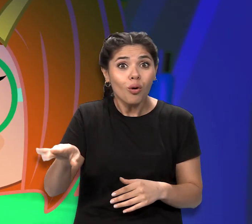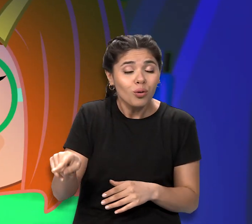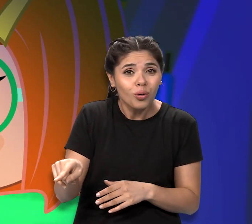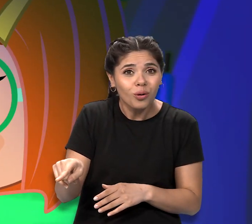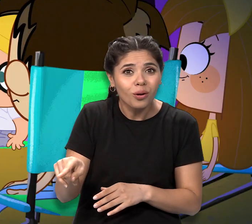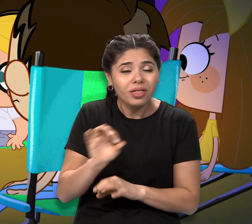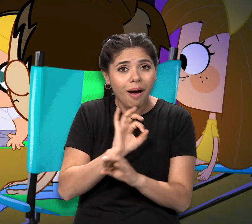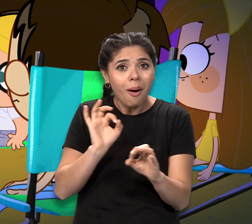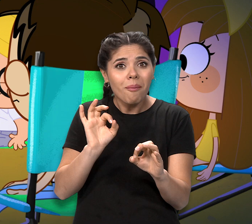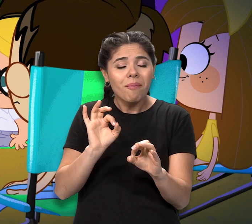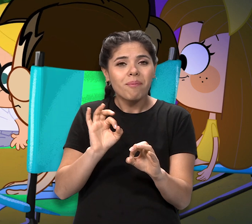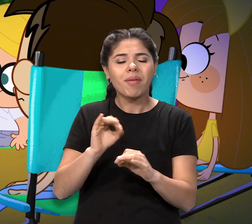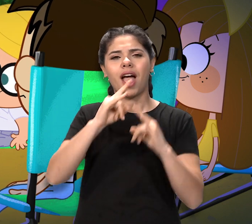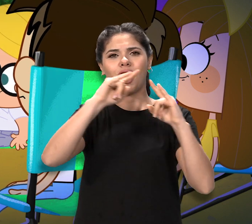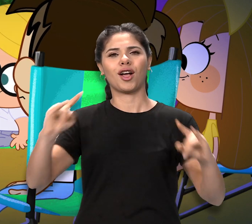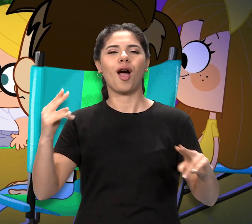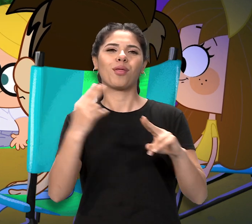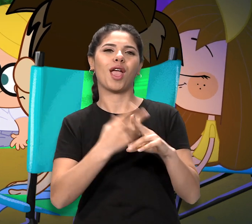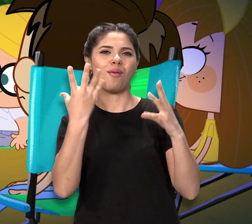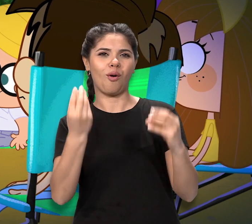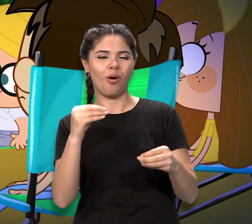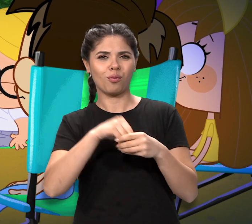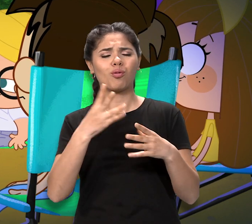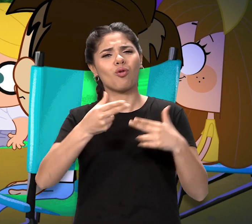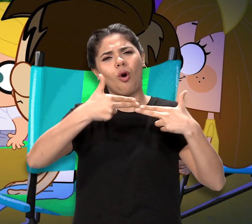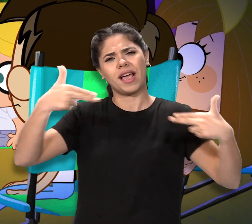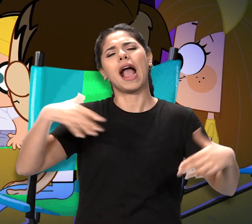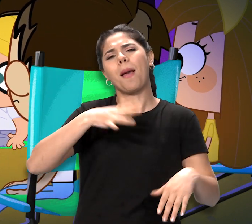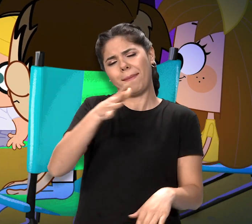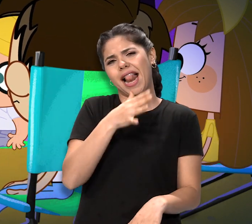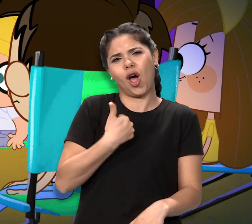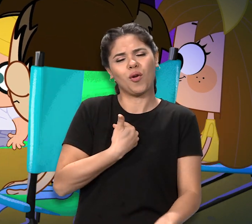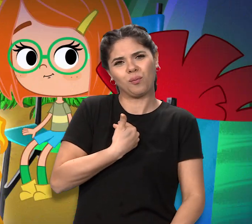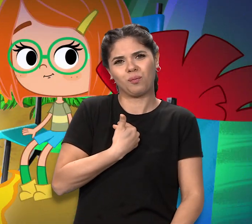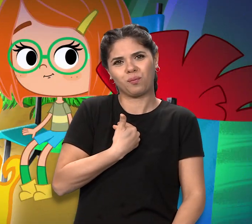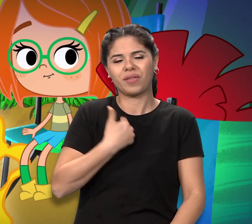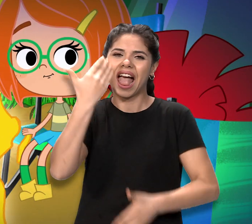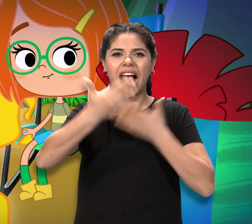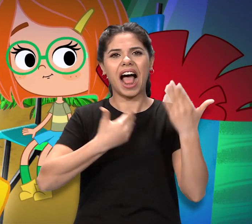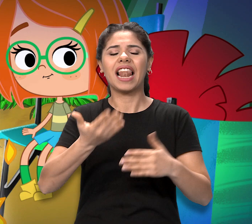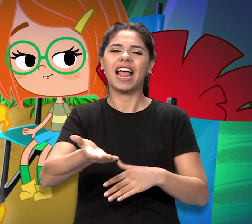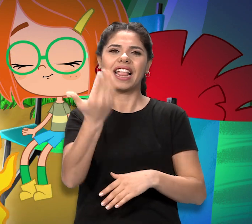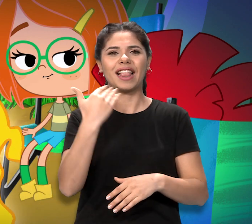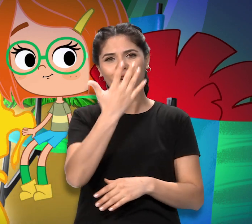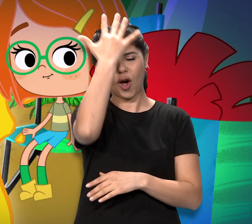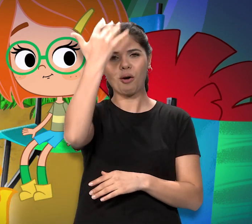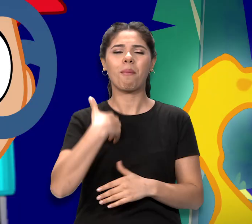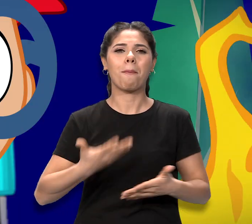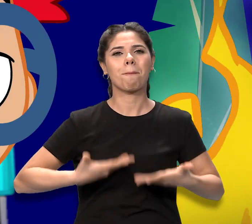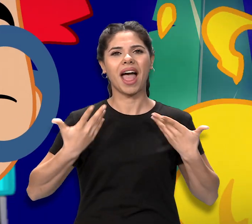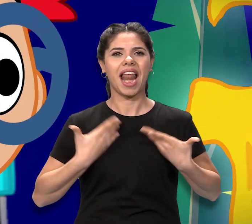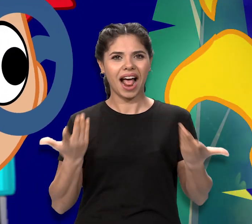5 çocuk. Kamp konusunda deneyimli olduğum için bir sürü hikaye biliyorum. Anlat hadi Gökmen, merak